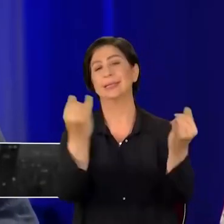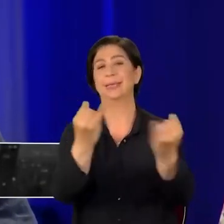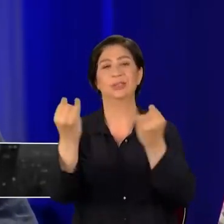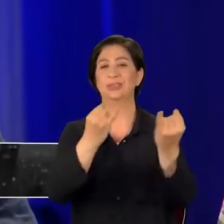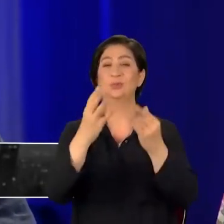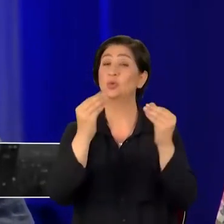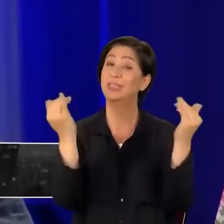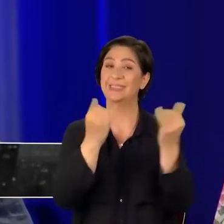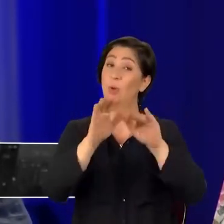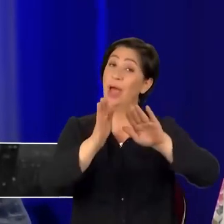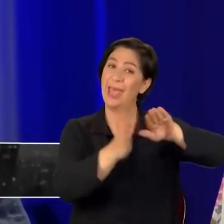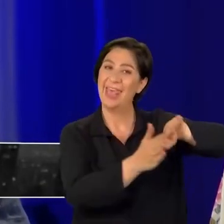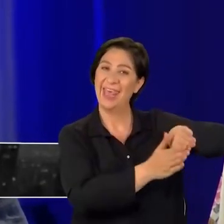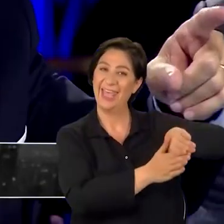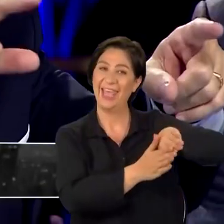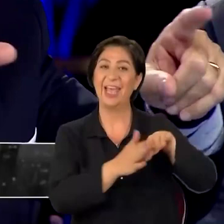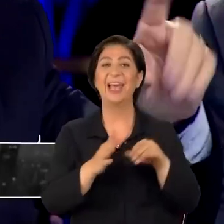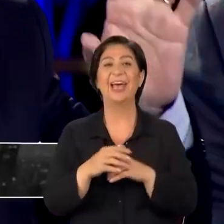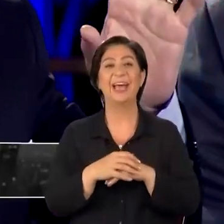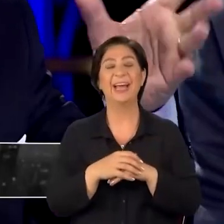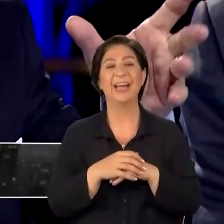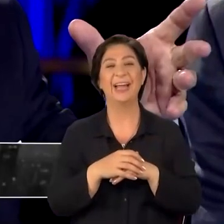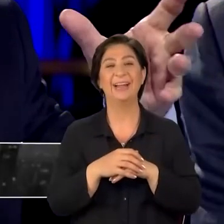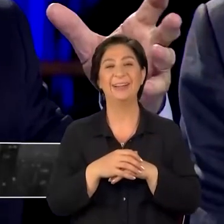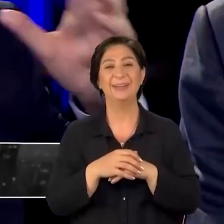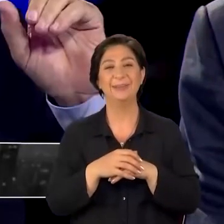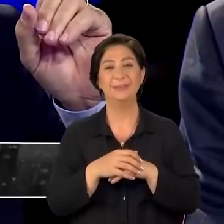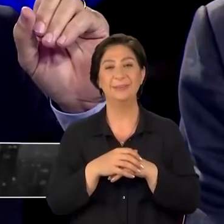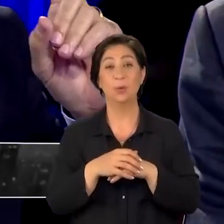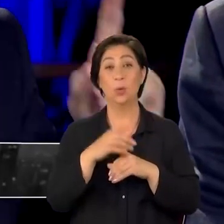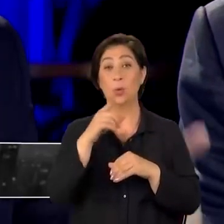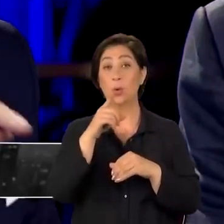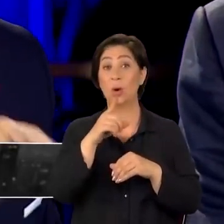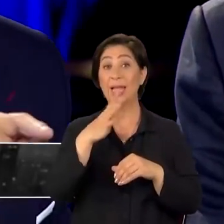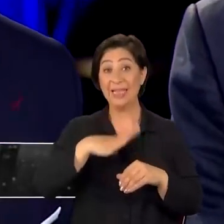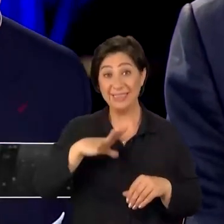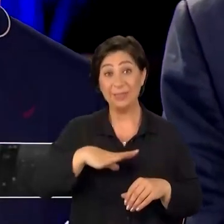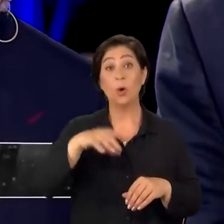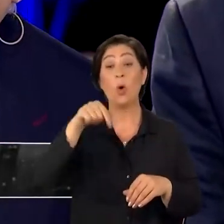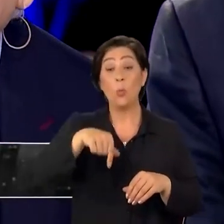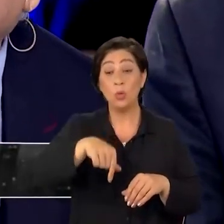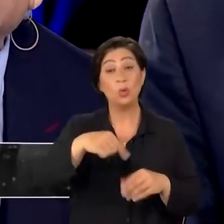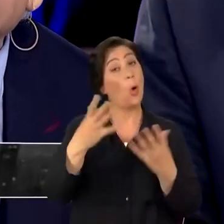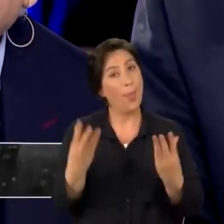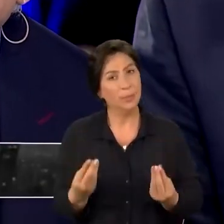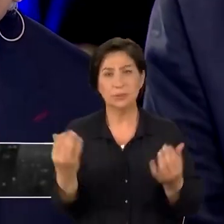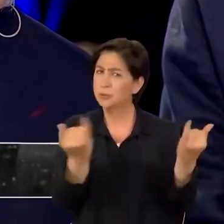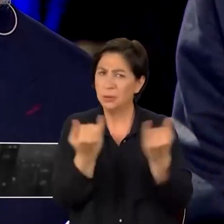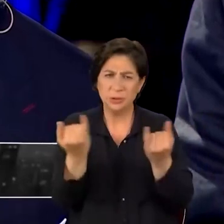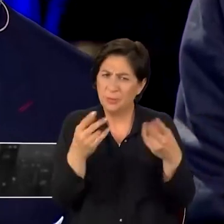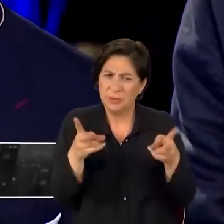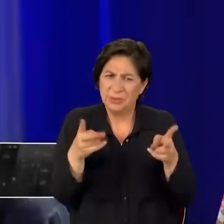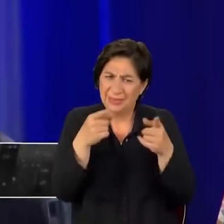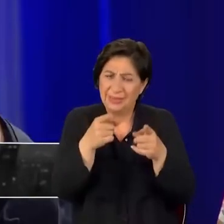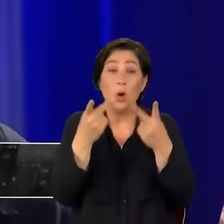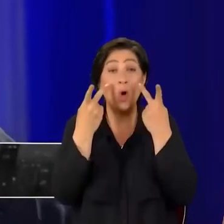ayrı. Uzun bir gün olursa çok önemli. İstediğiniz bakın, bir gün. Şimdi, o gün bugün bakın, bile olur. Yani özgürlük çok